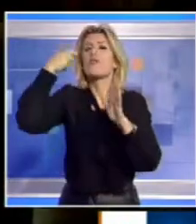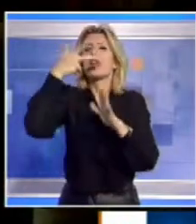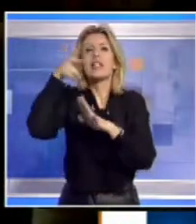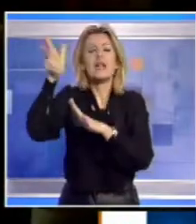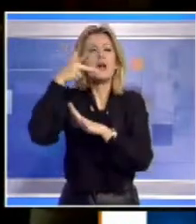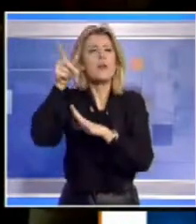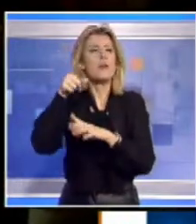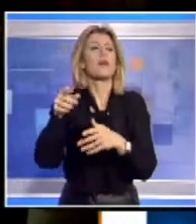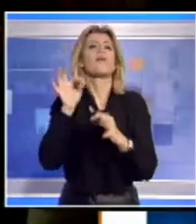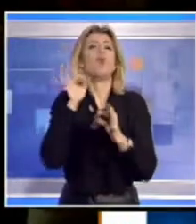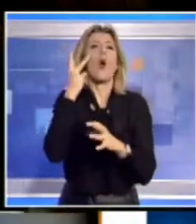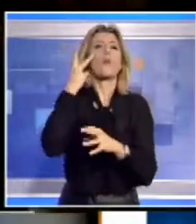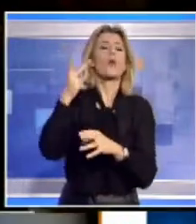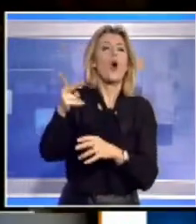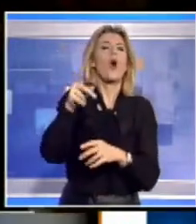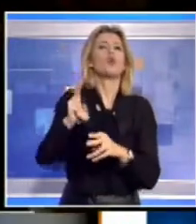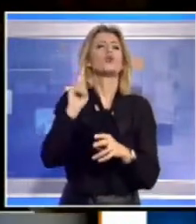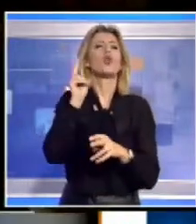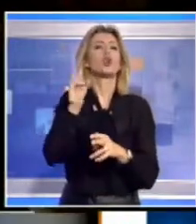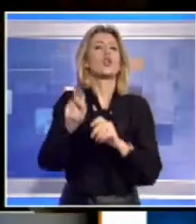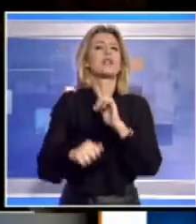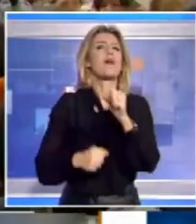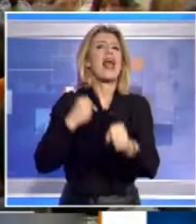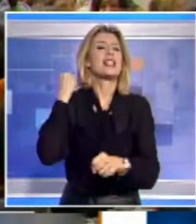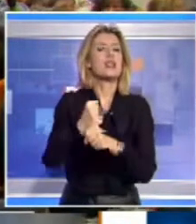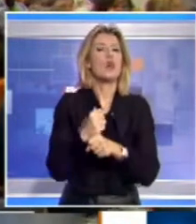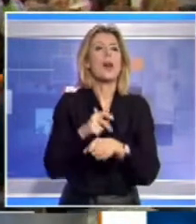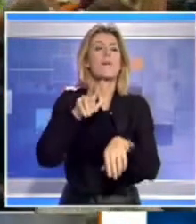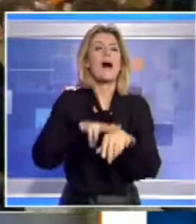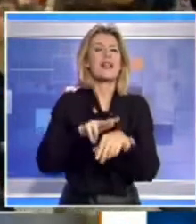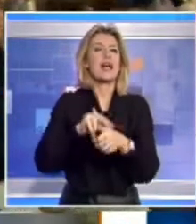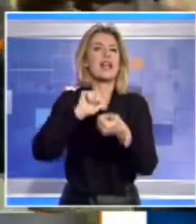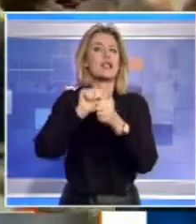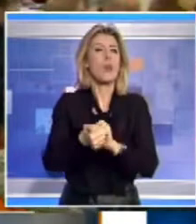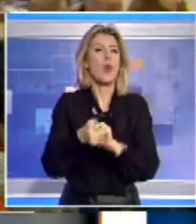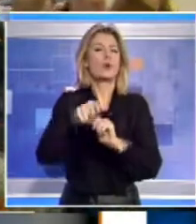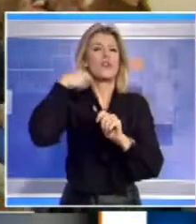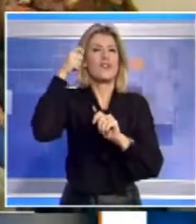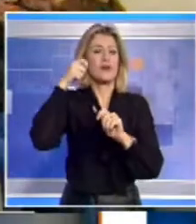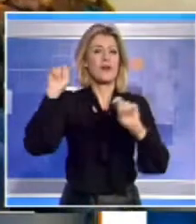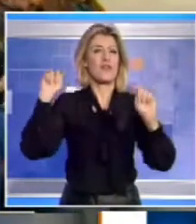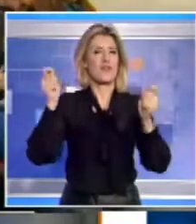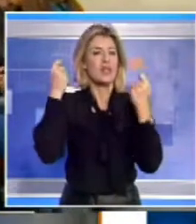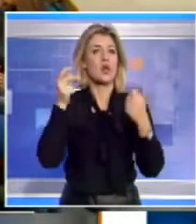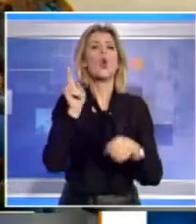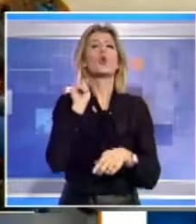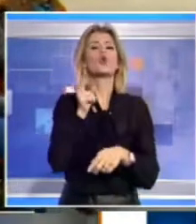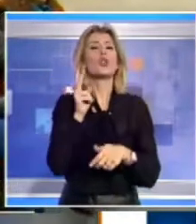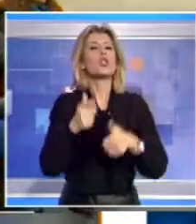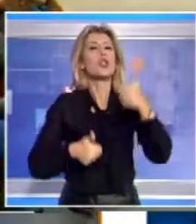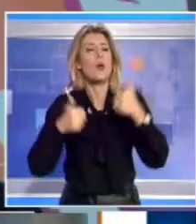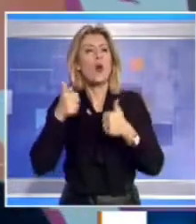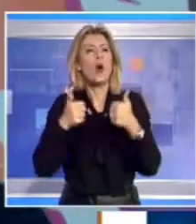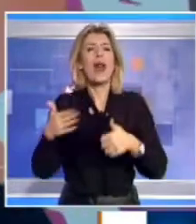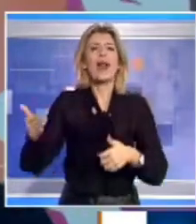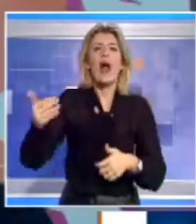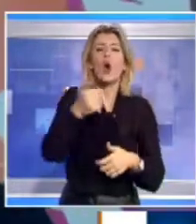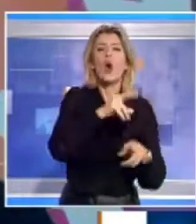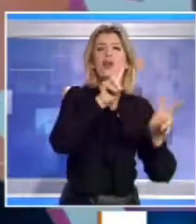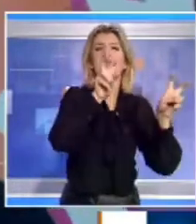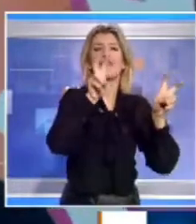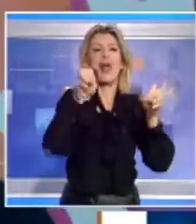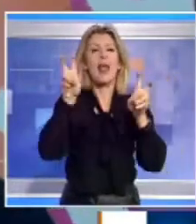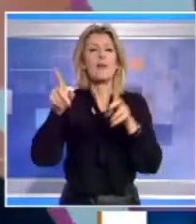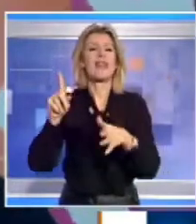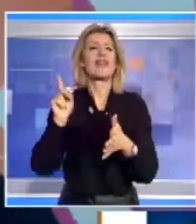della 12ª edizione del Matera Sport Film Festival. 25 opere in concorso che raccontano davvero tutti i temi, dal diritti di